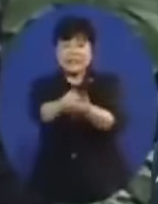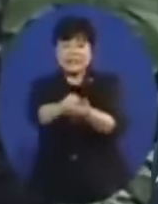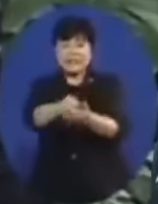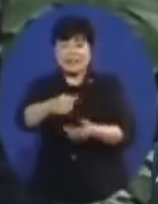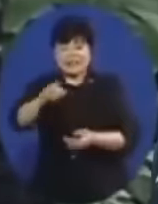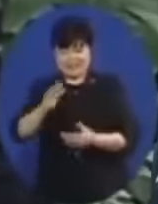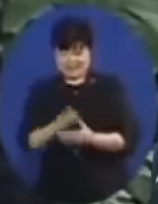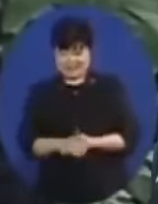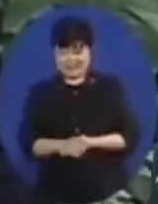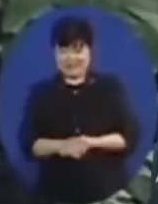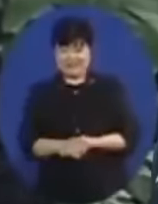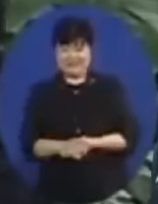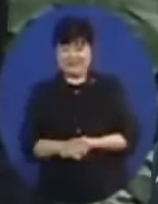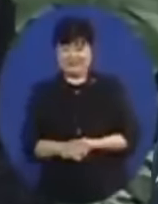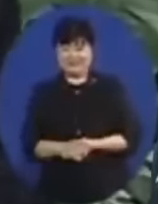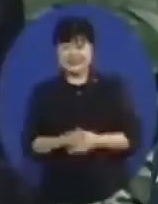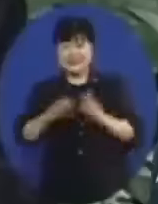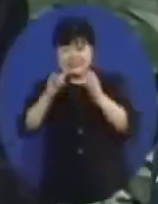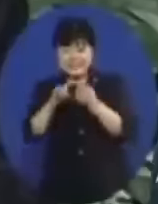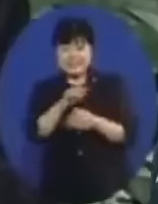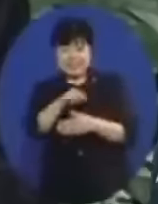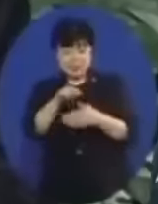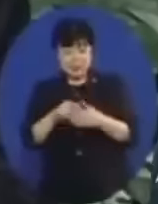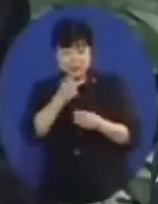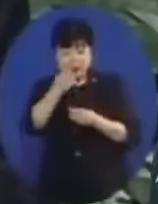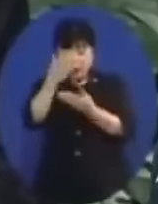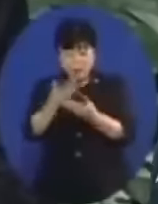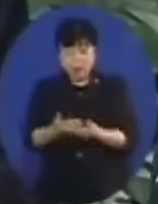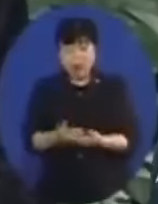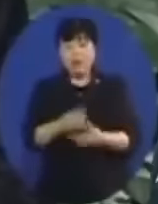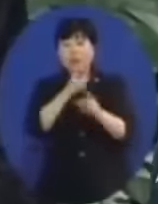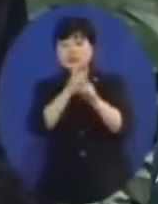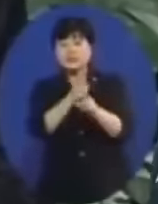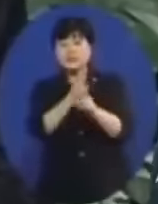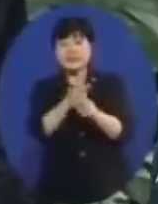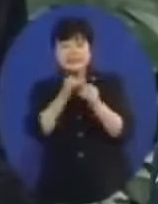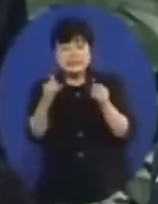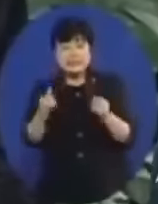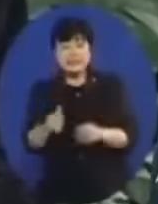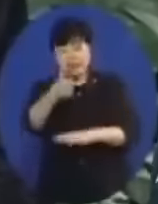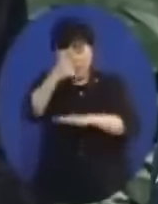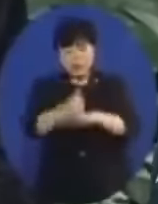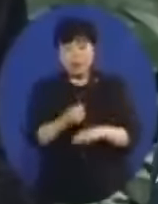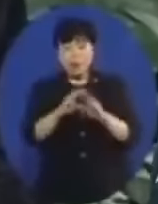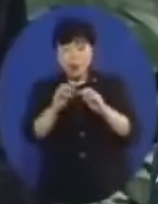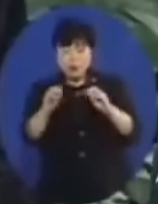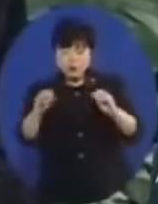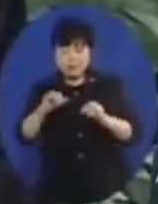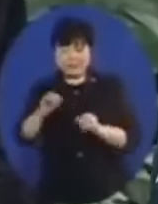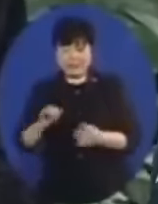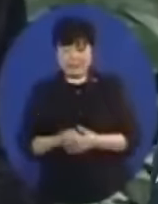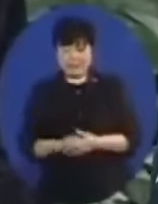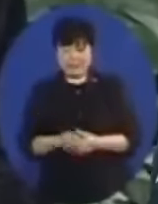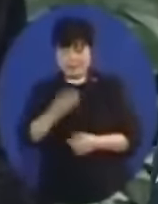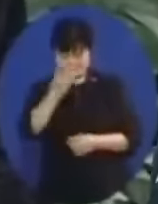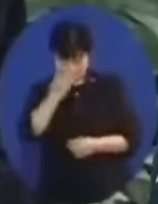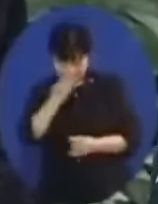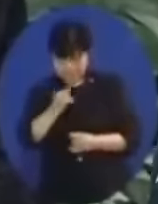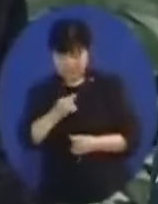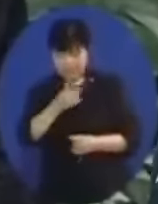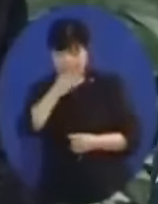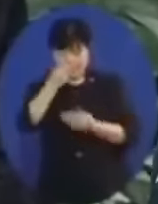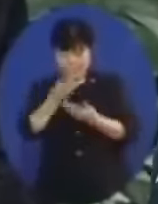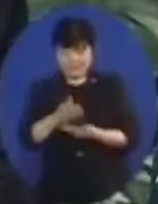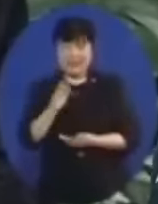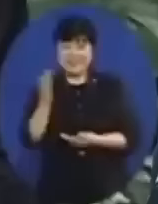거지. 이 세상에 축복받고 승리하고 사는 사람은 결국에 온유한 사람이 그렇게